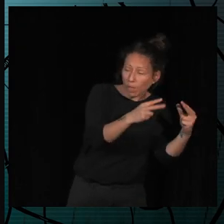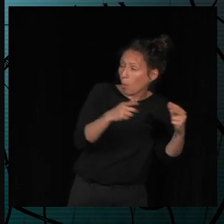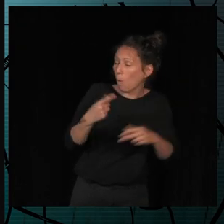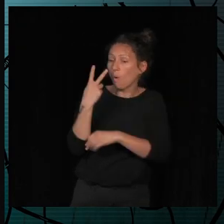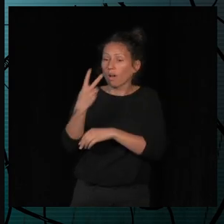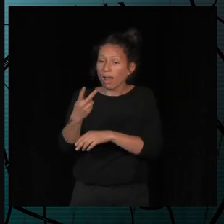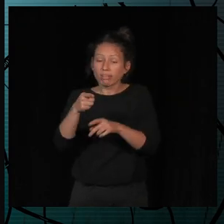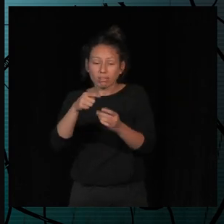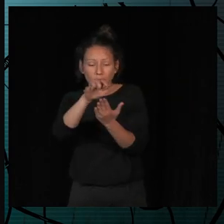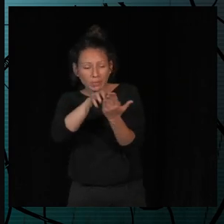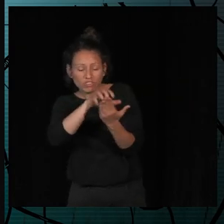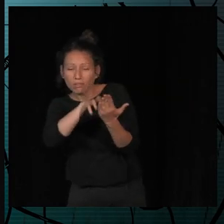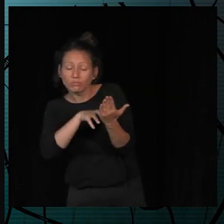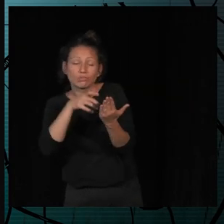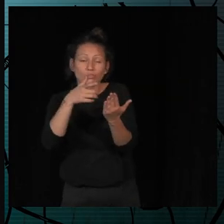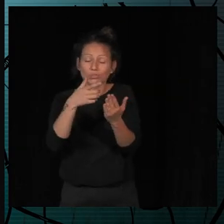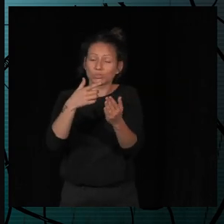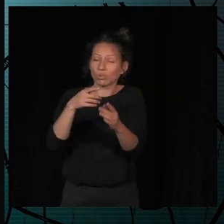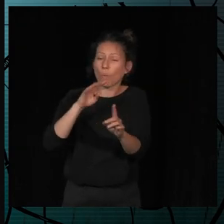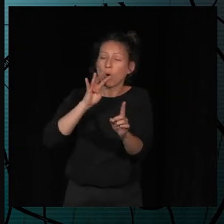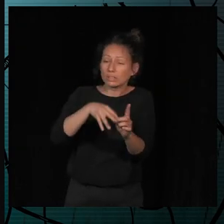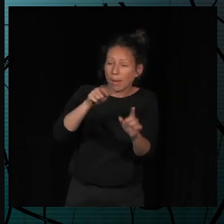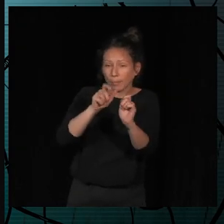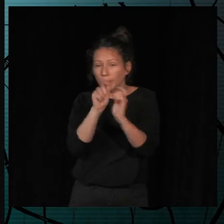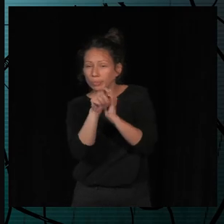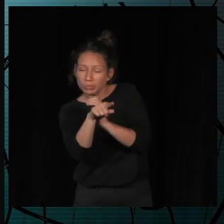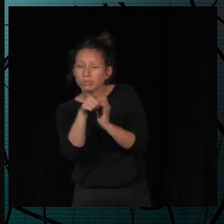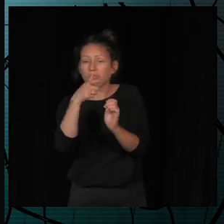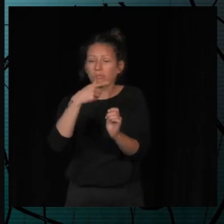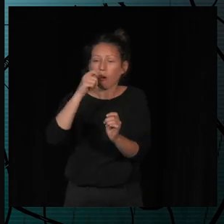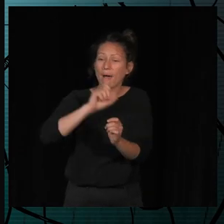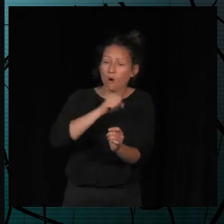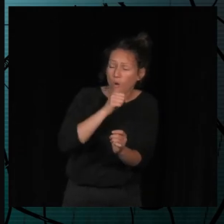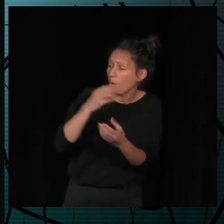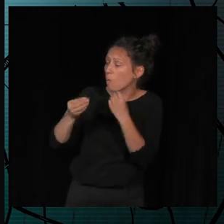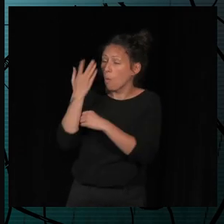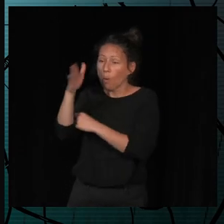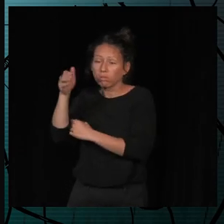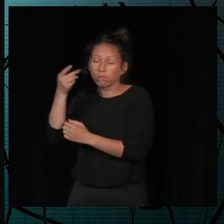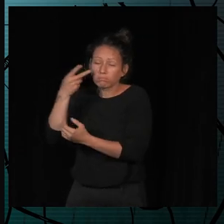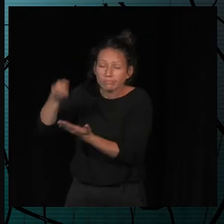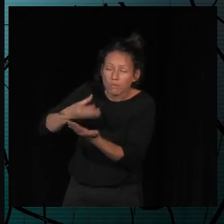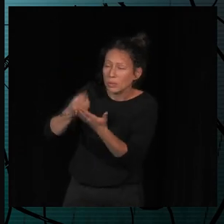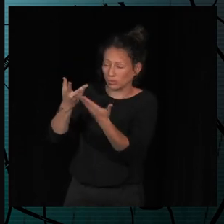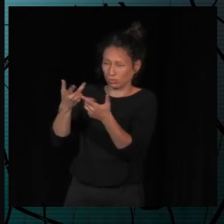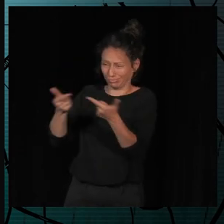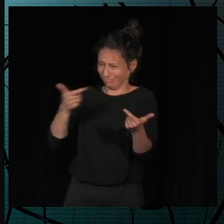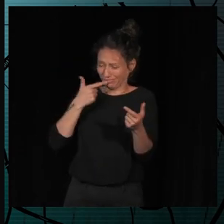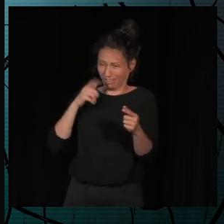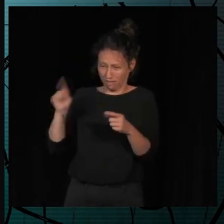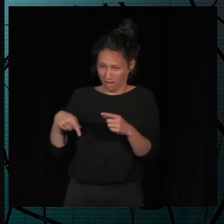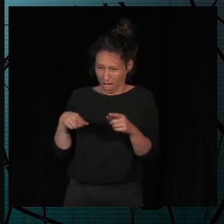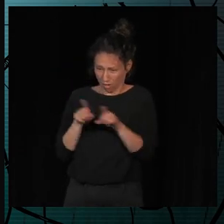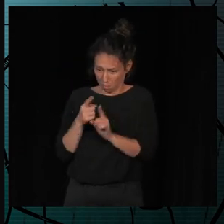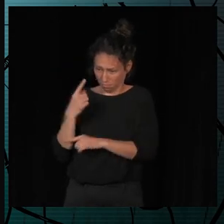mail professionnel l'autre qui aura regardé je ne sais pas quelle émission de télé et en fait il y a rien qui aura pu être mis en commun et donc on n pas on a